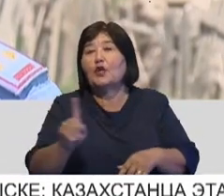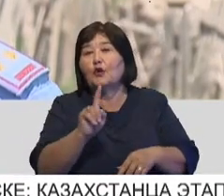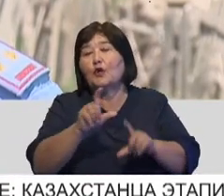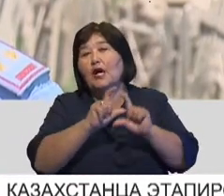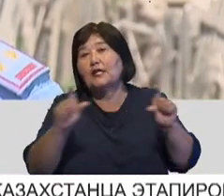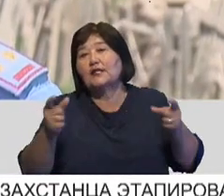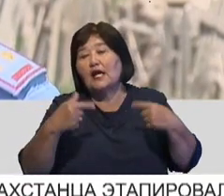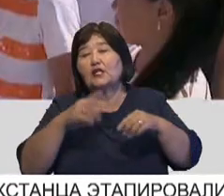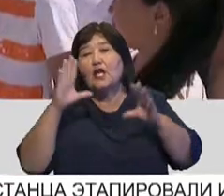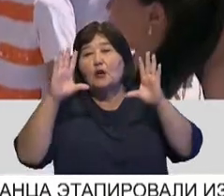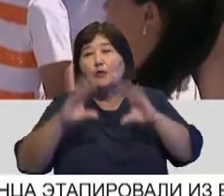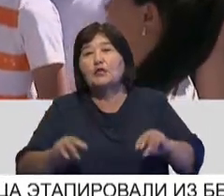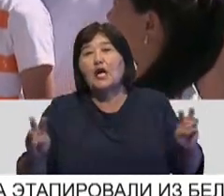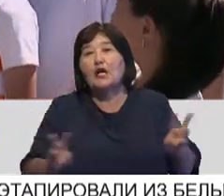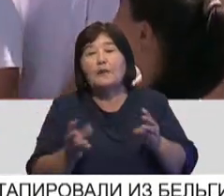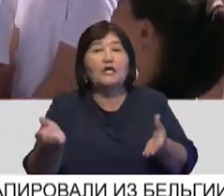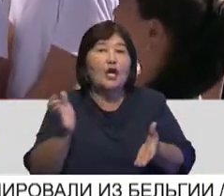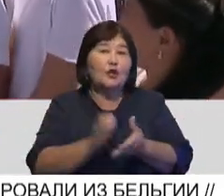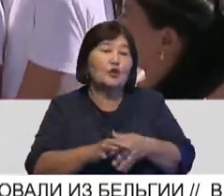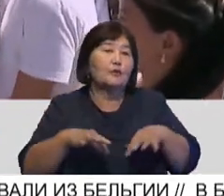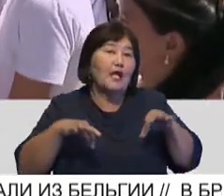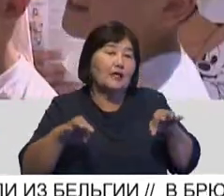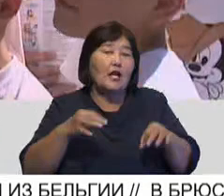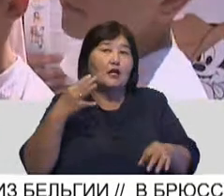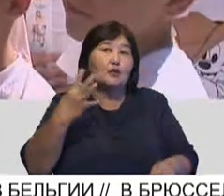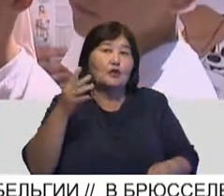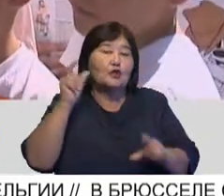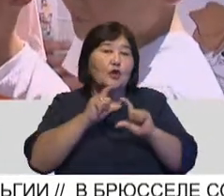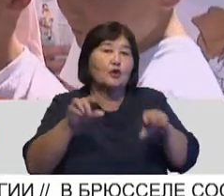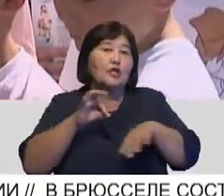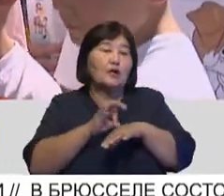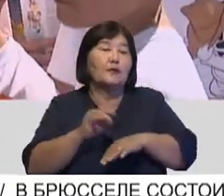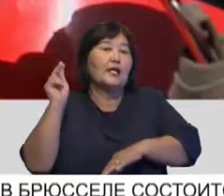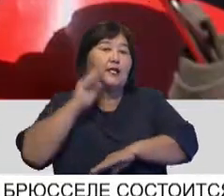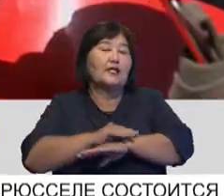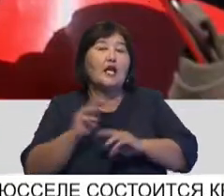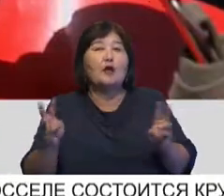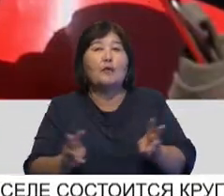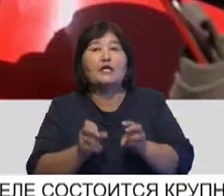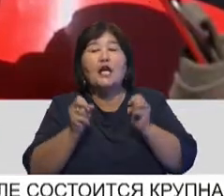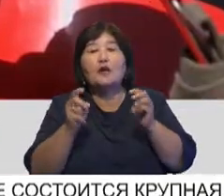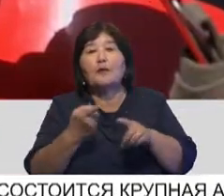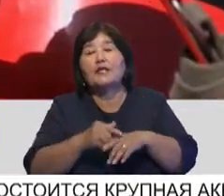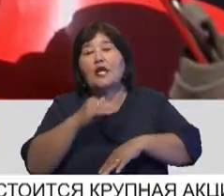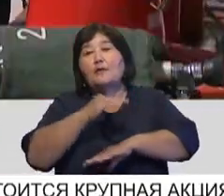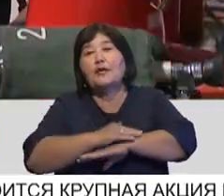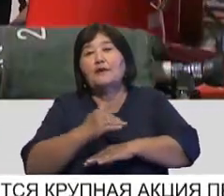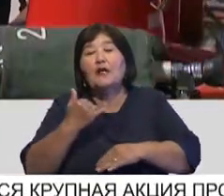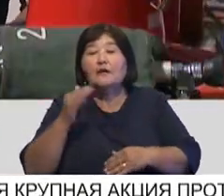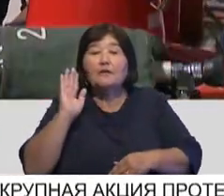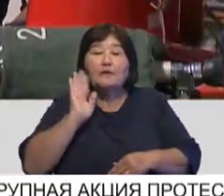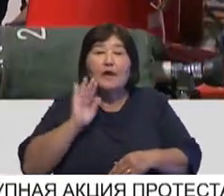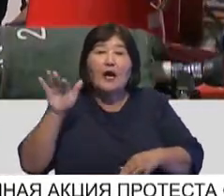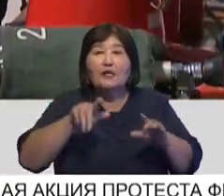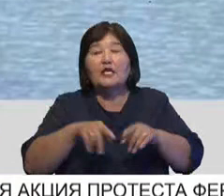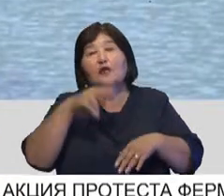зданию отдела тушения пожара знакомим с техникой в соче школах проведены занятия по пожарной безопасности правила поведения на воде